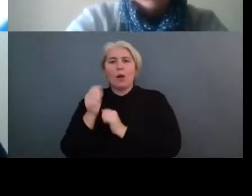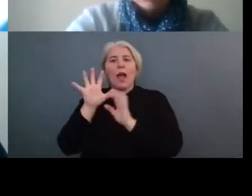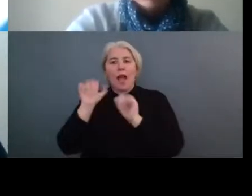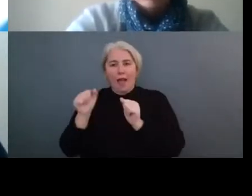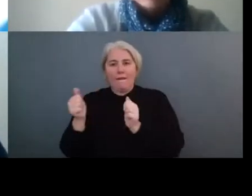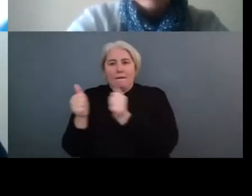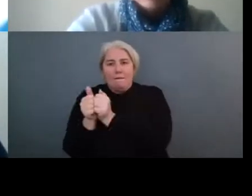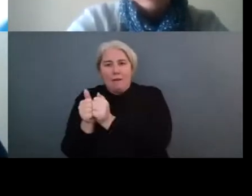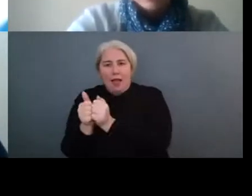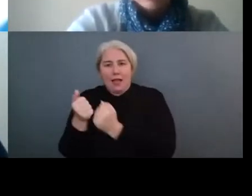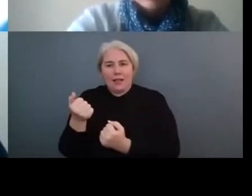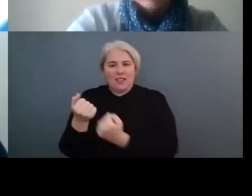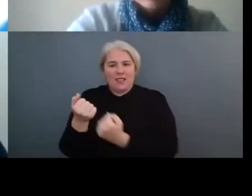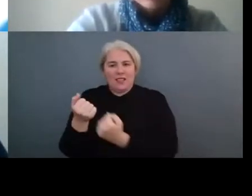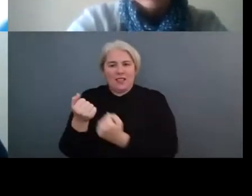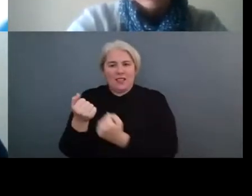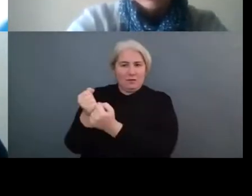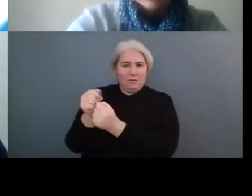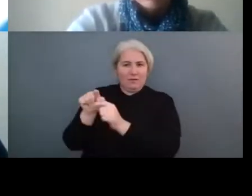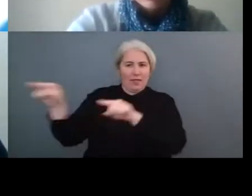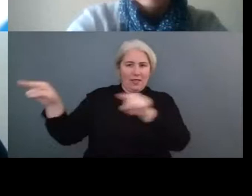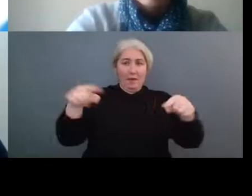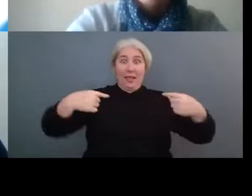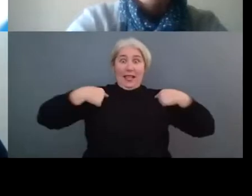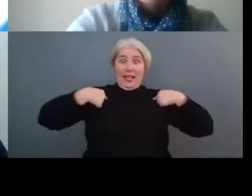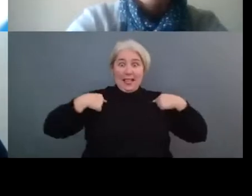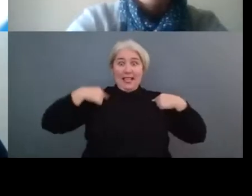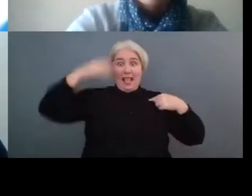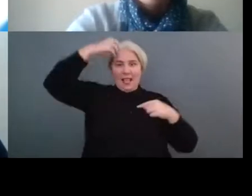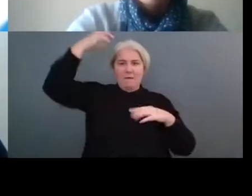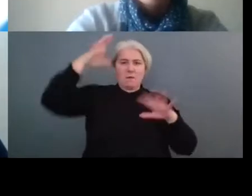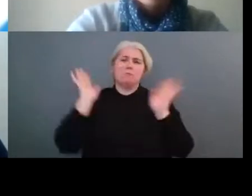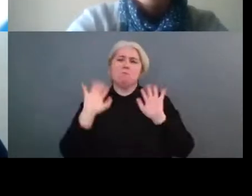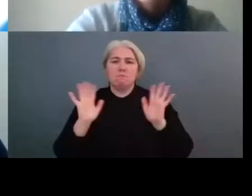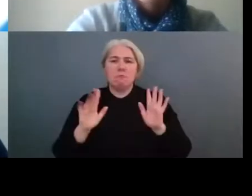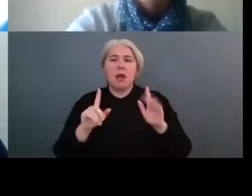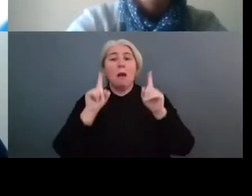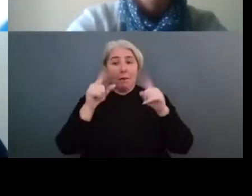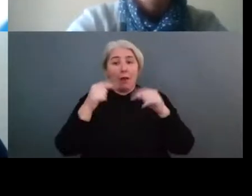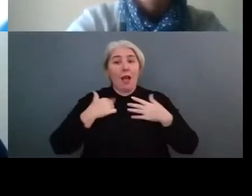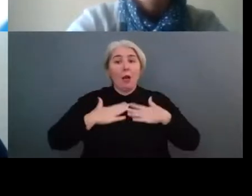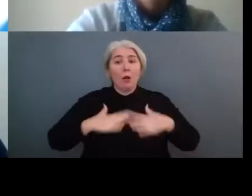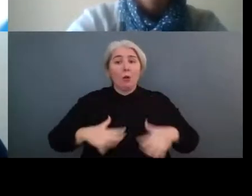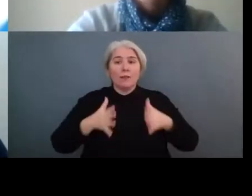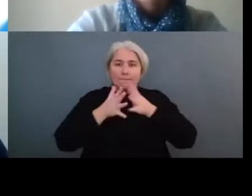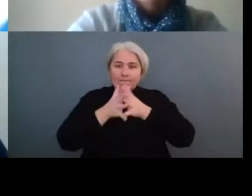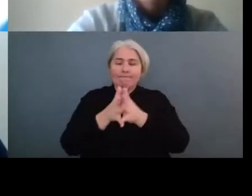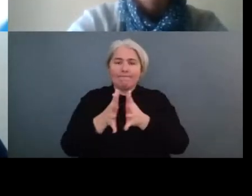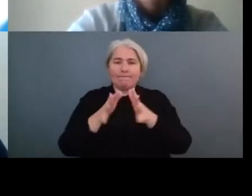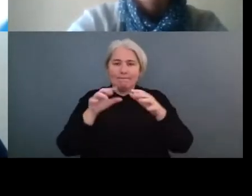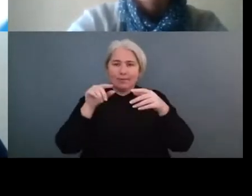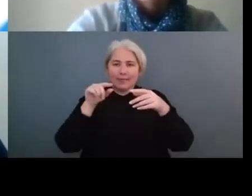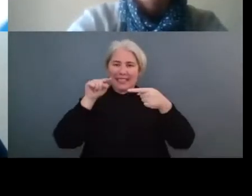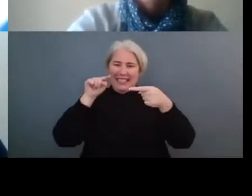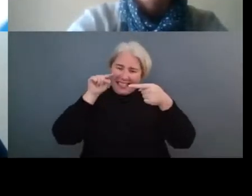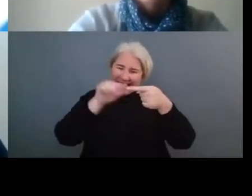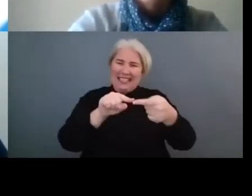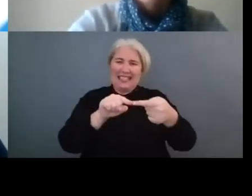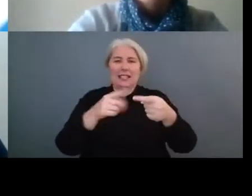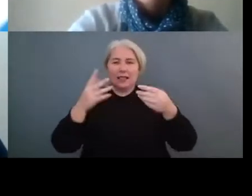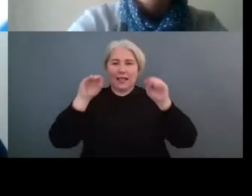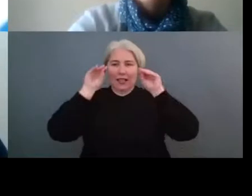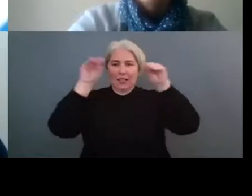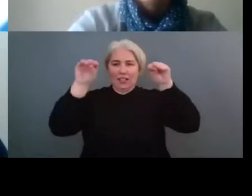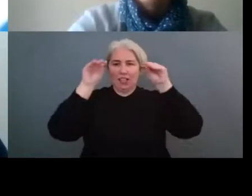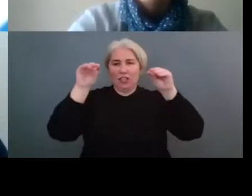ils sont surtout sur des aspects éducatifs ou comment finalement on donne